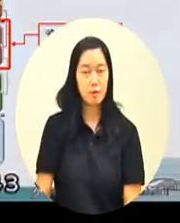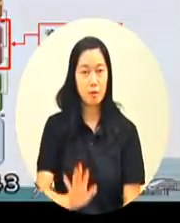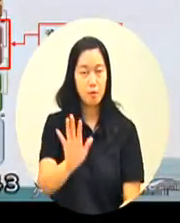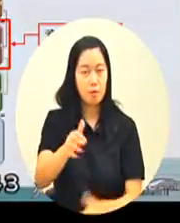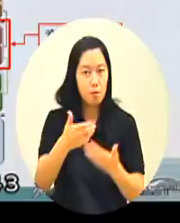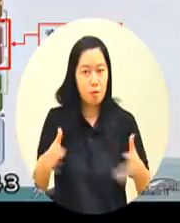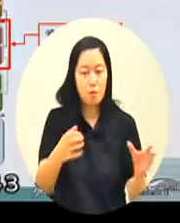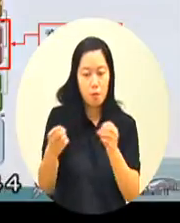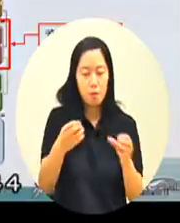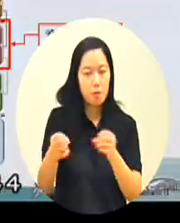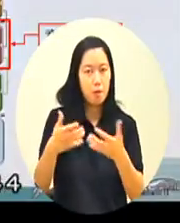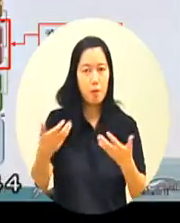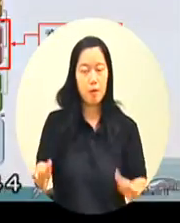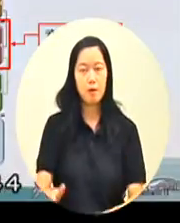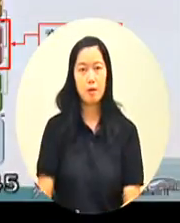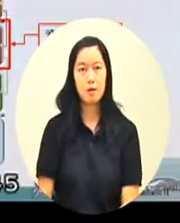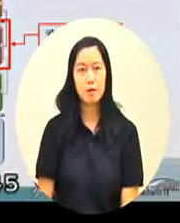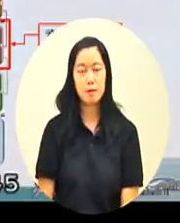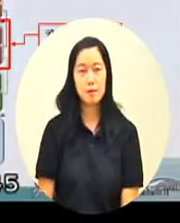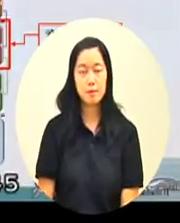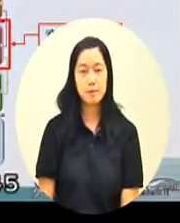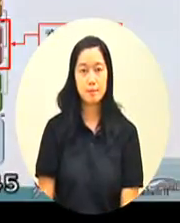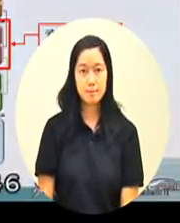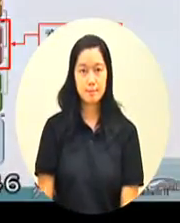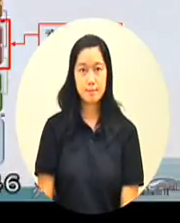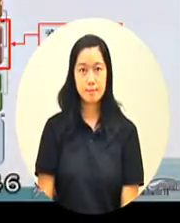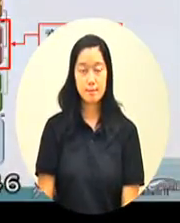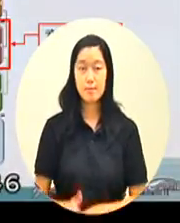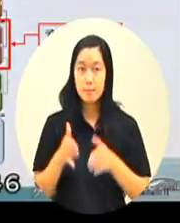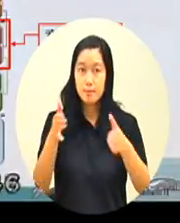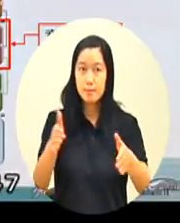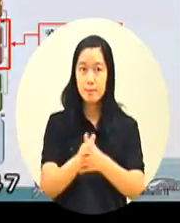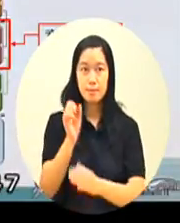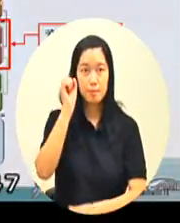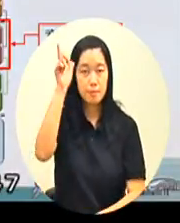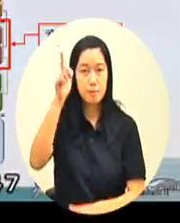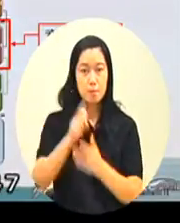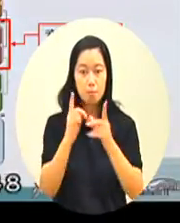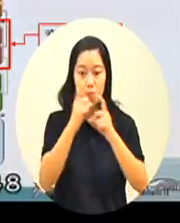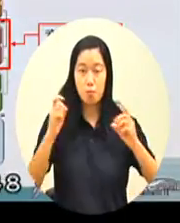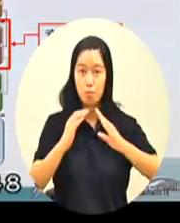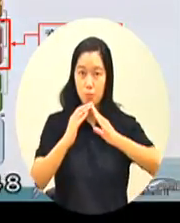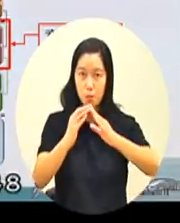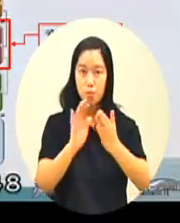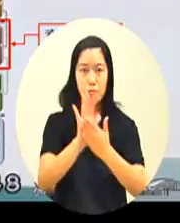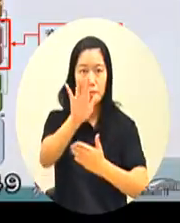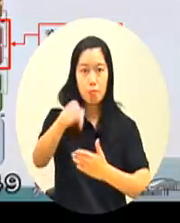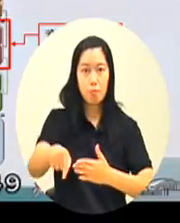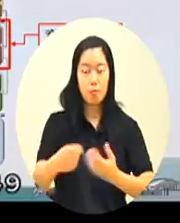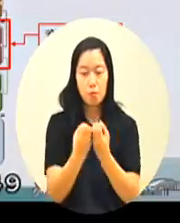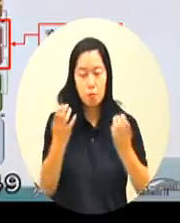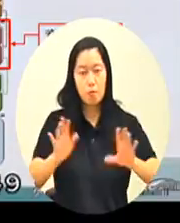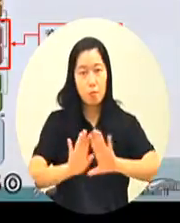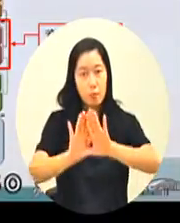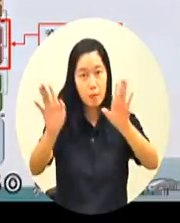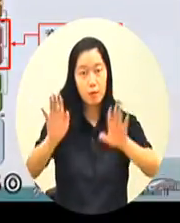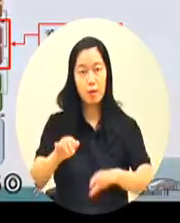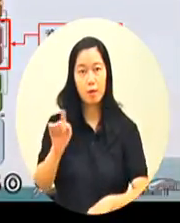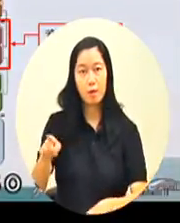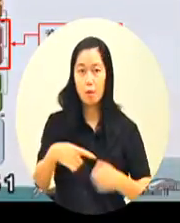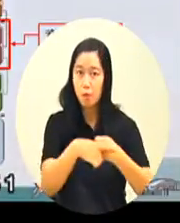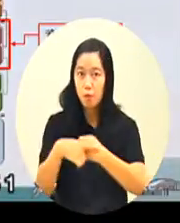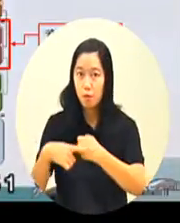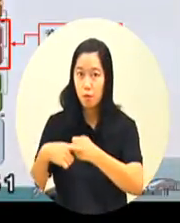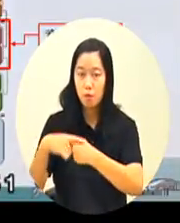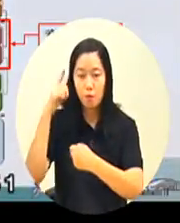的讨论来针对智慧城市未来的发展进行很多的研究，也